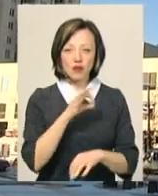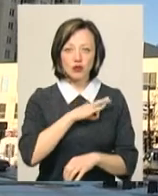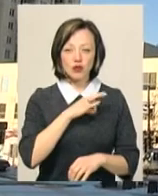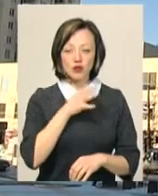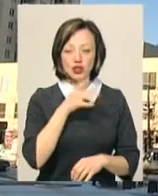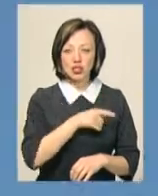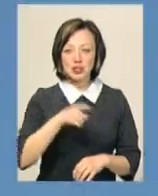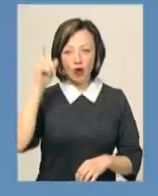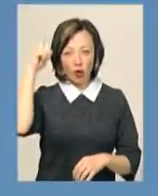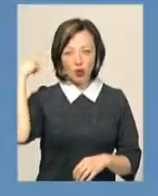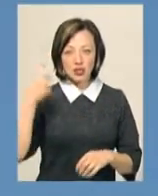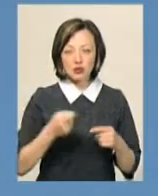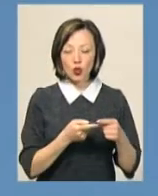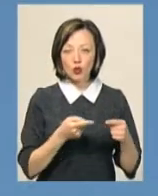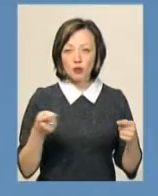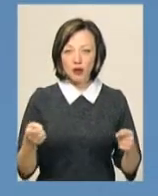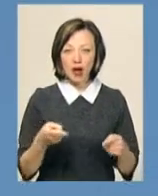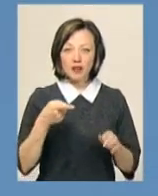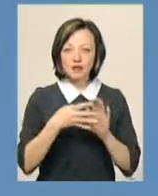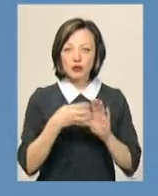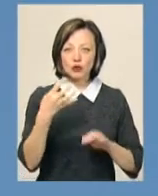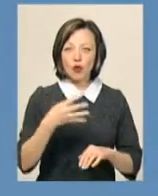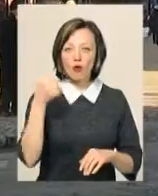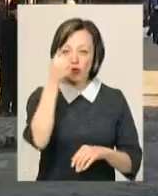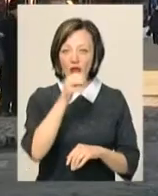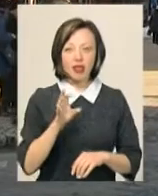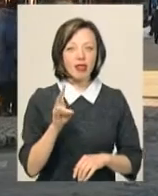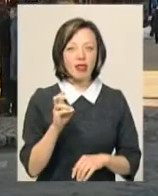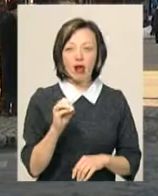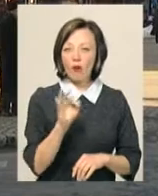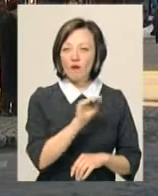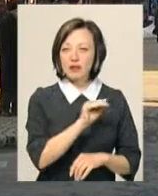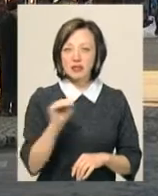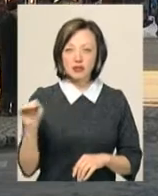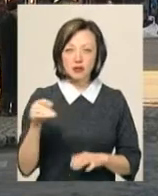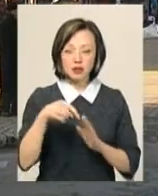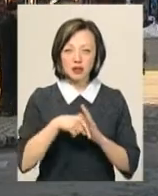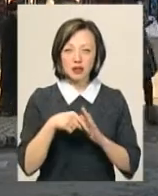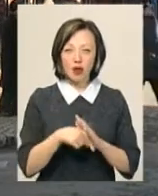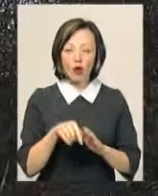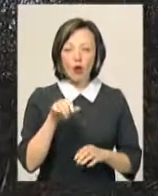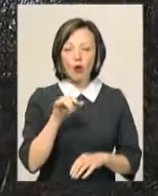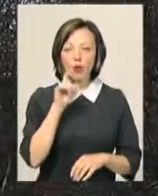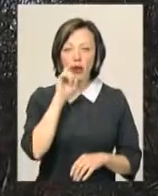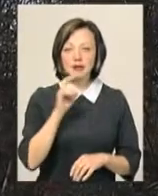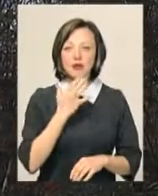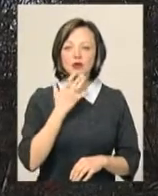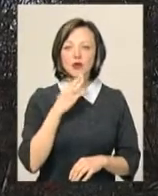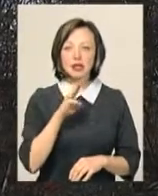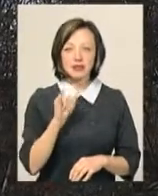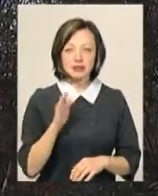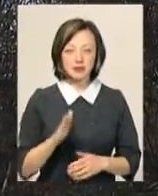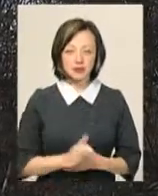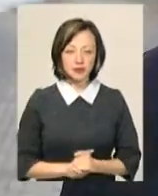доби, а від 1940 року він став неофіційним символом правого крила українських націоналістів, розповідає історик